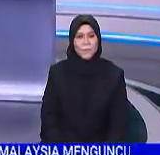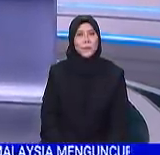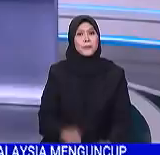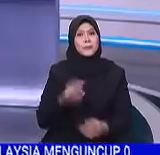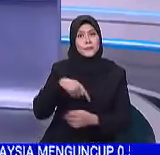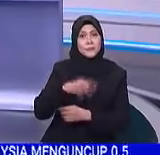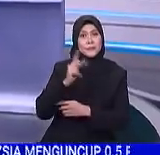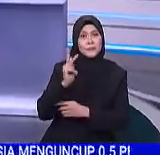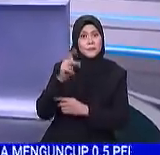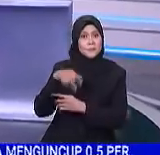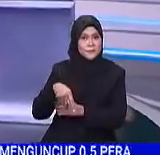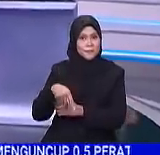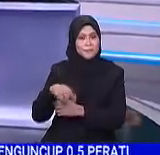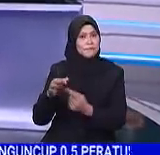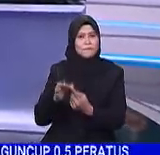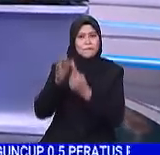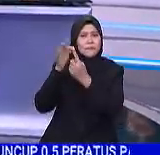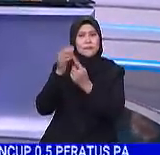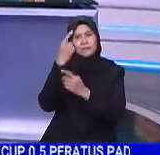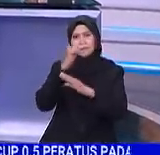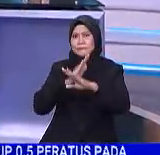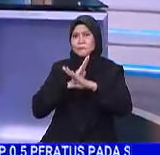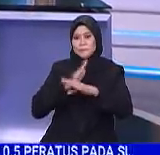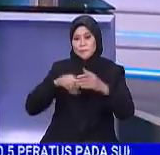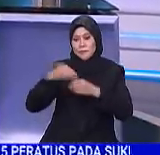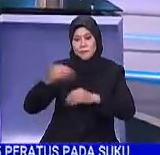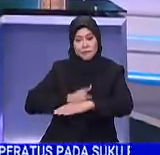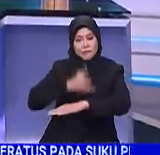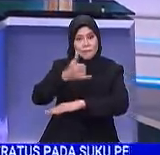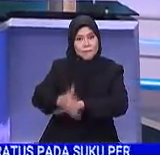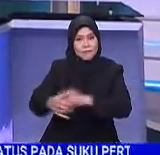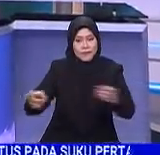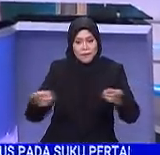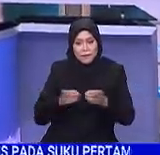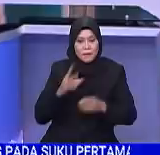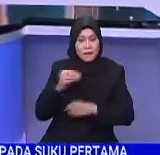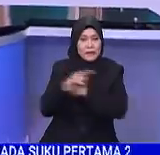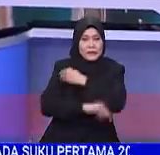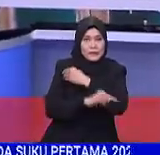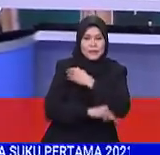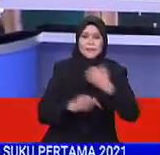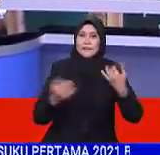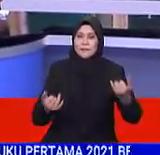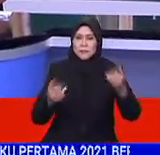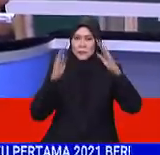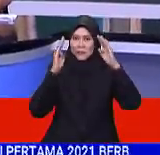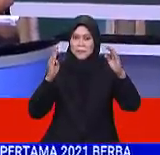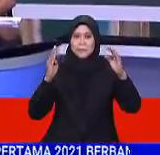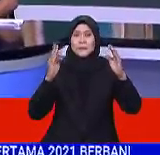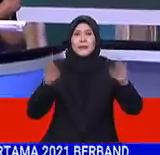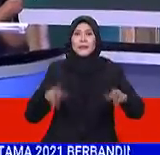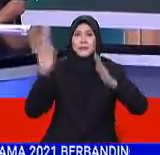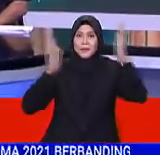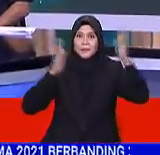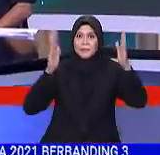Ya, Perintah Kawalan Pergerakan PKP khususnya larangan rentas daerah dan rentas negeri menjadi tumpuan seluruh rakyat Malaysia